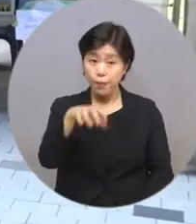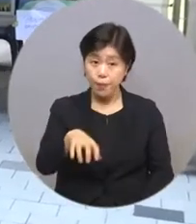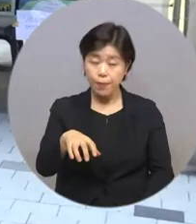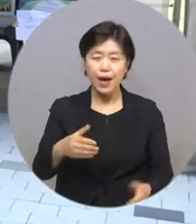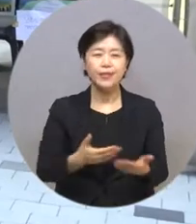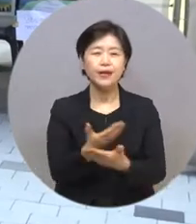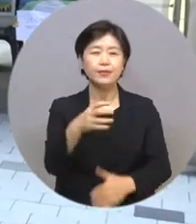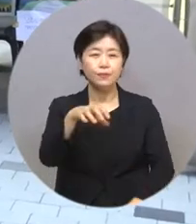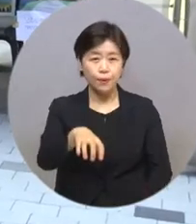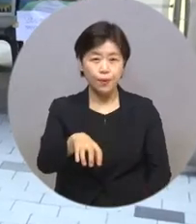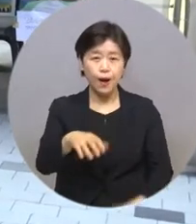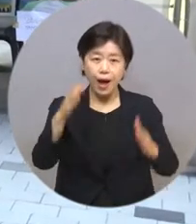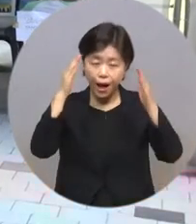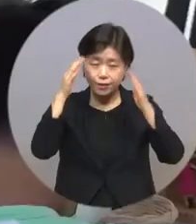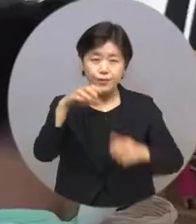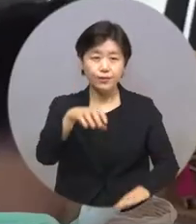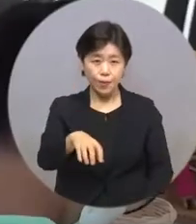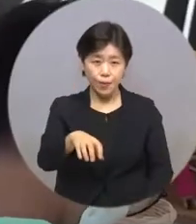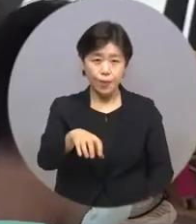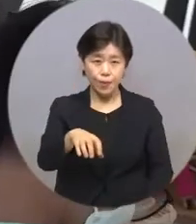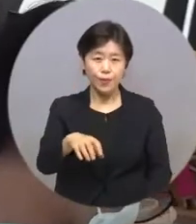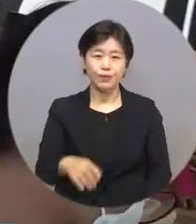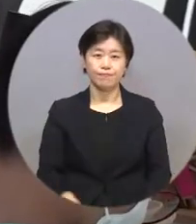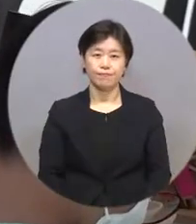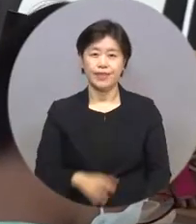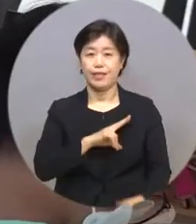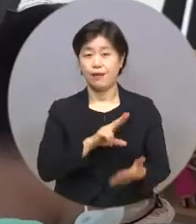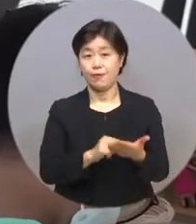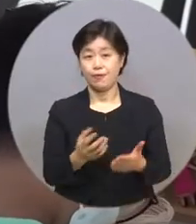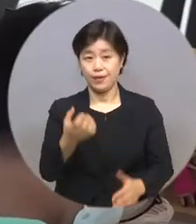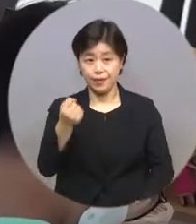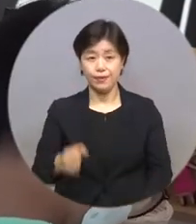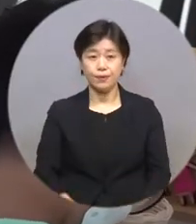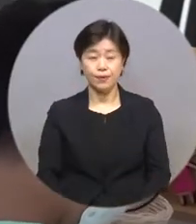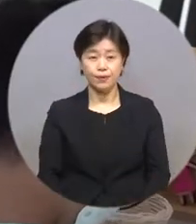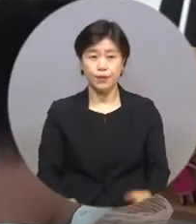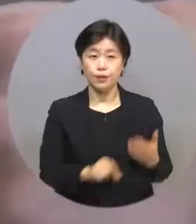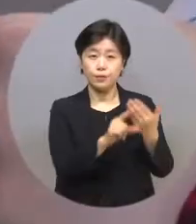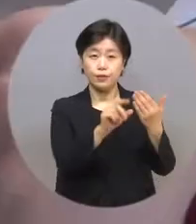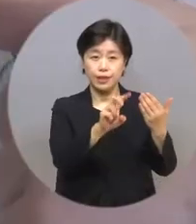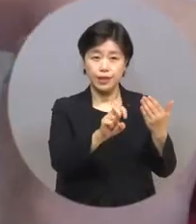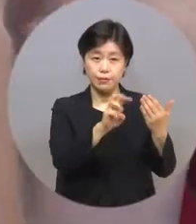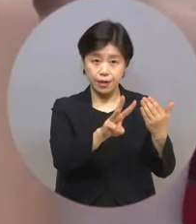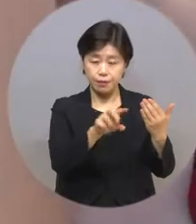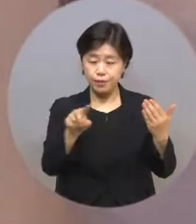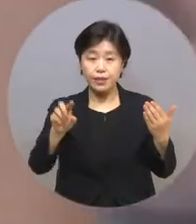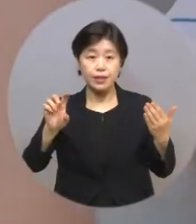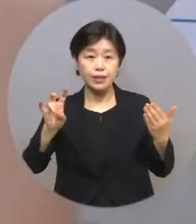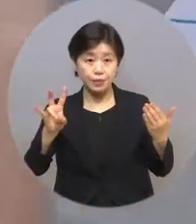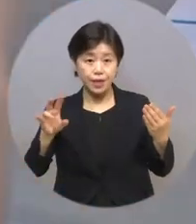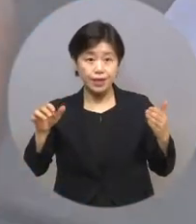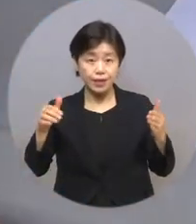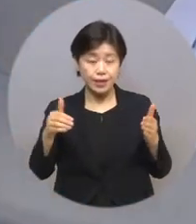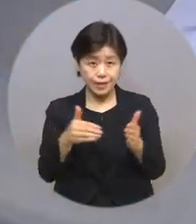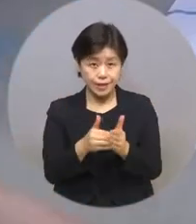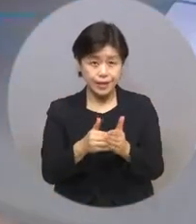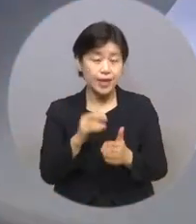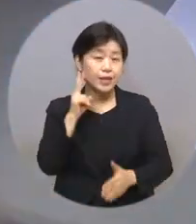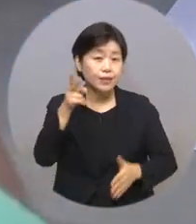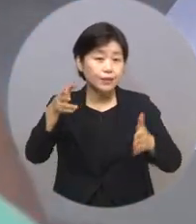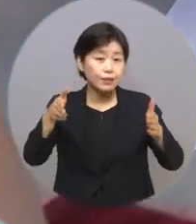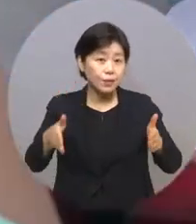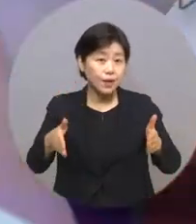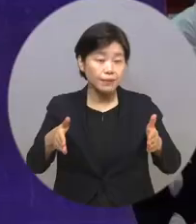나눔터 학습터 평생학습으로 영글어라라는 슬로건으로 9월 23일부터 24일까지 이틀간 원주시 문화원에서